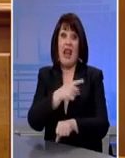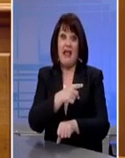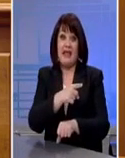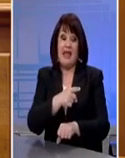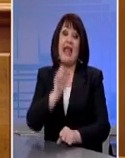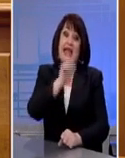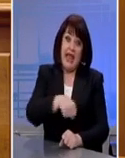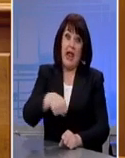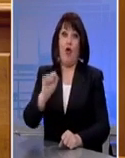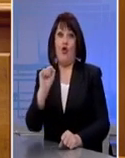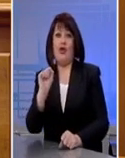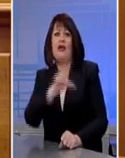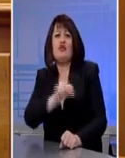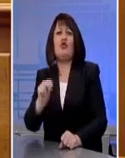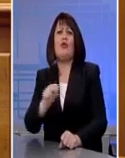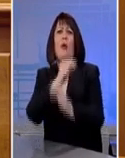ναι.